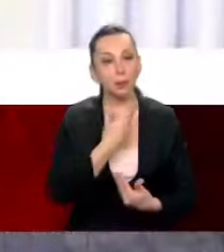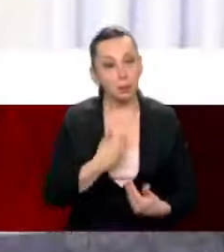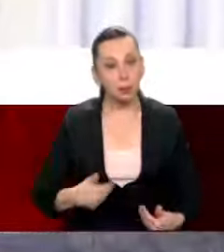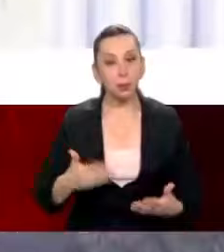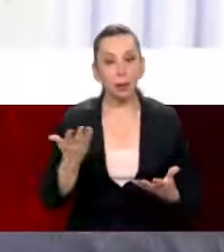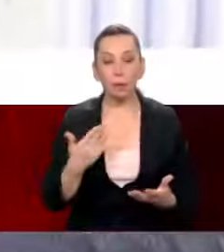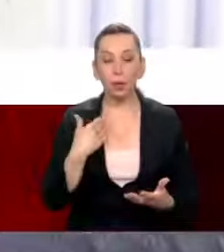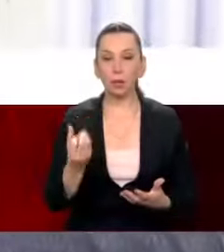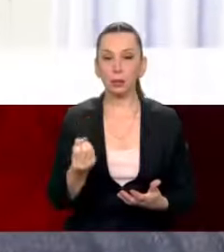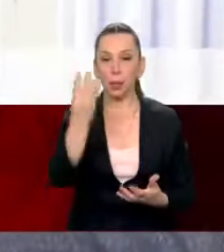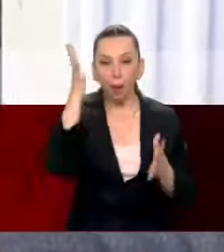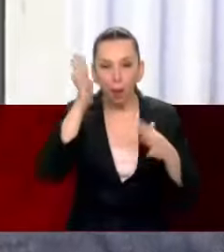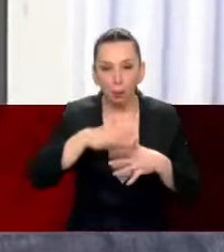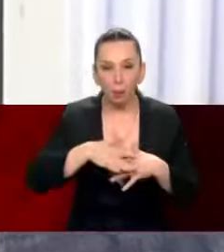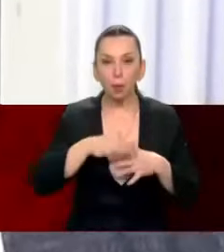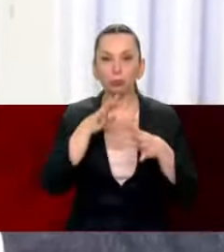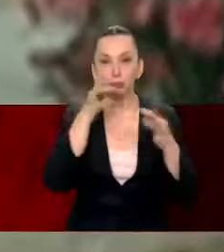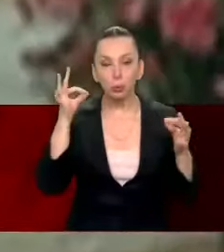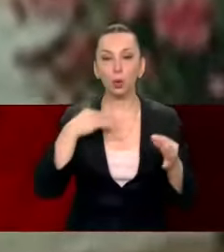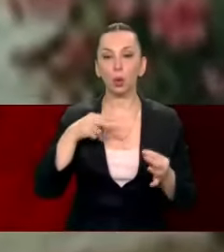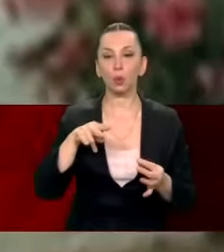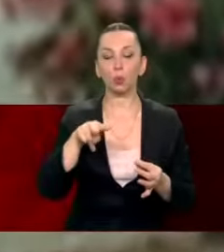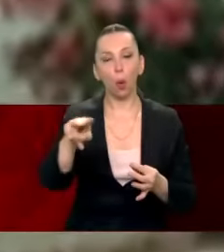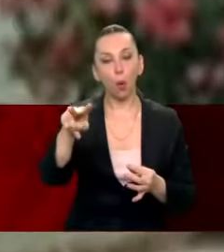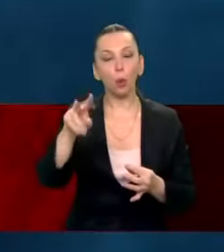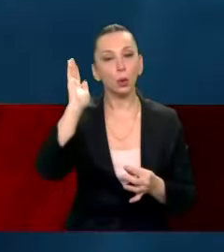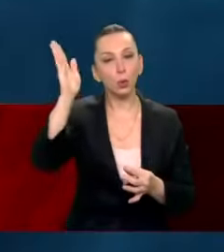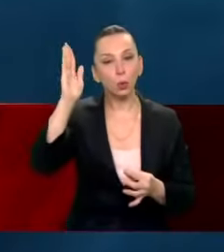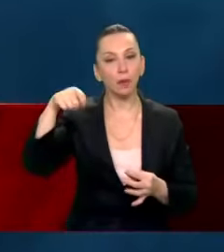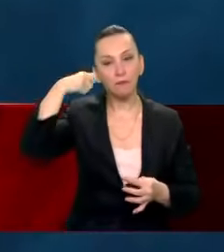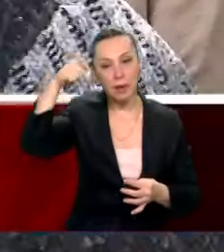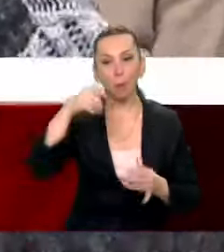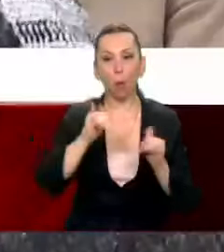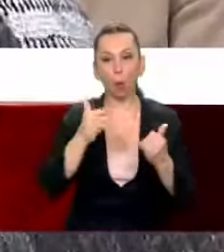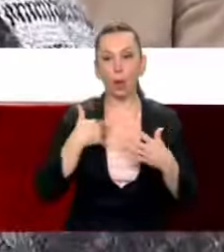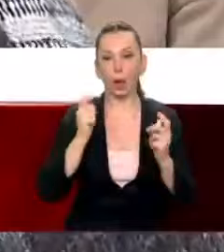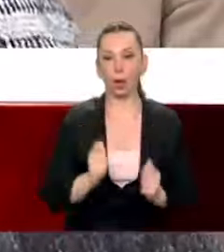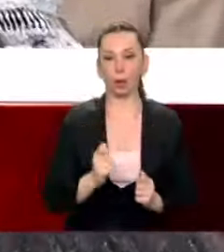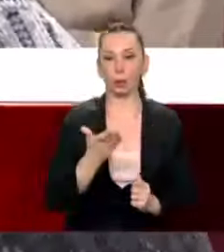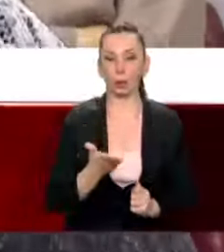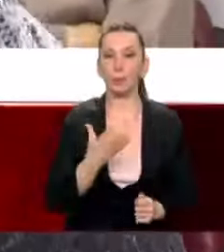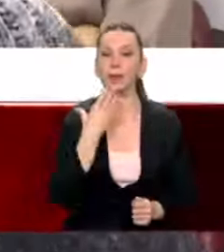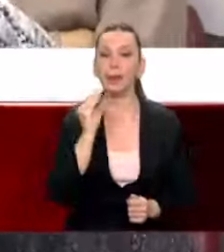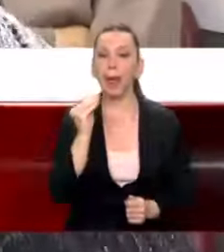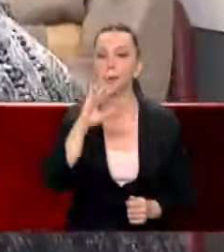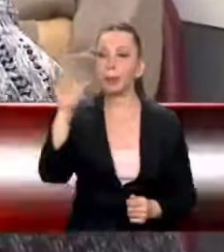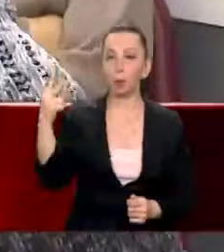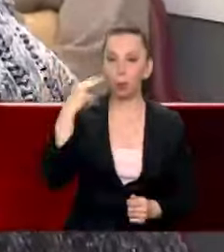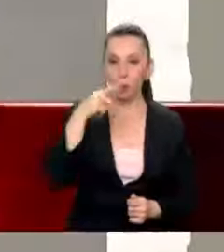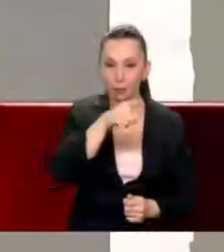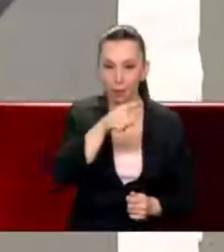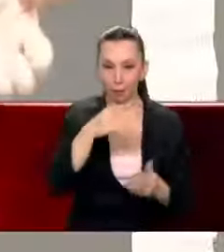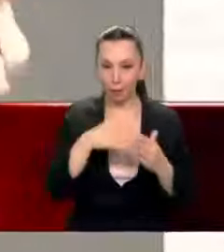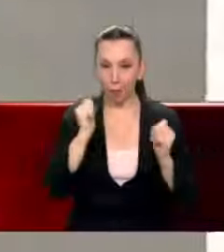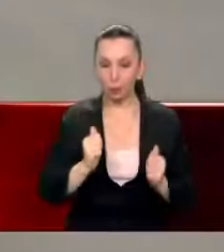oynuyorum. Sabahın köründen namazı kılıp çıkıyorum yola. Yemin ederim. Abi bir lira versene be. Bir lira be abi. Gençler görüyor işte. Abi sen burada mı